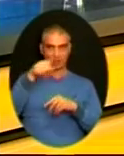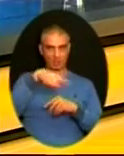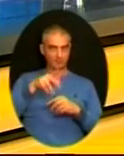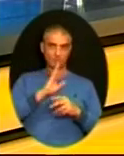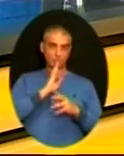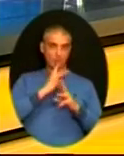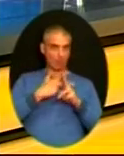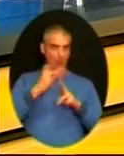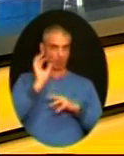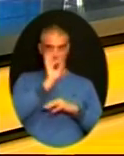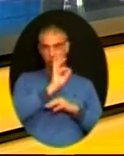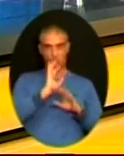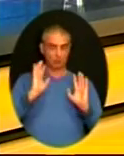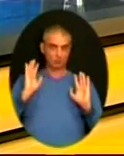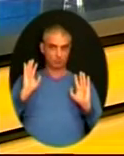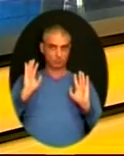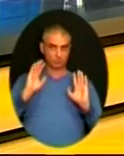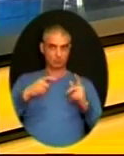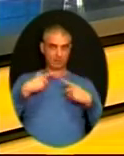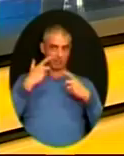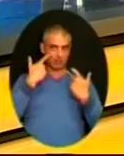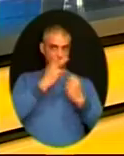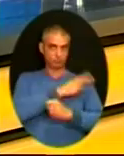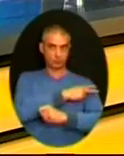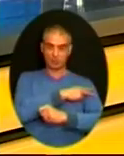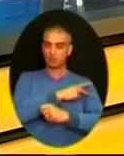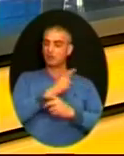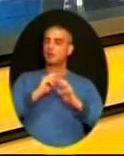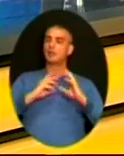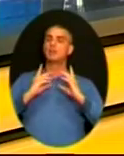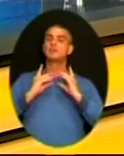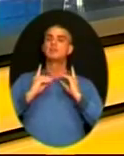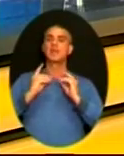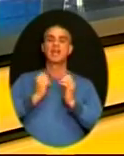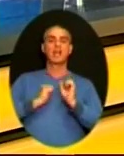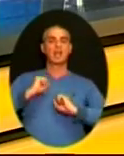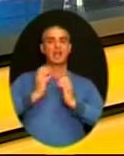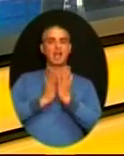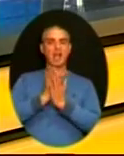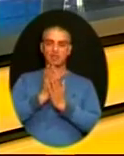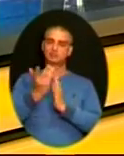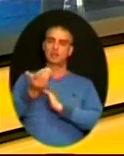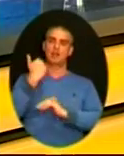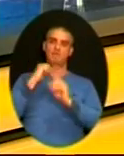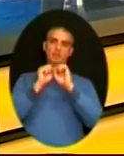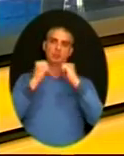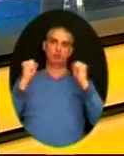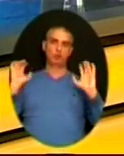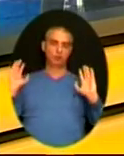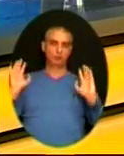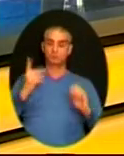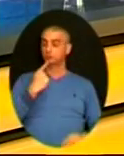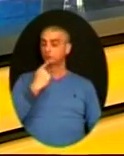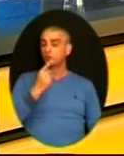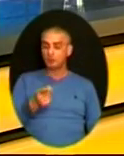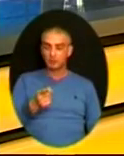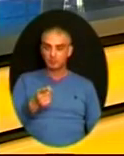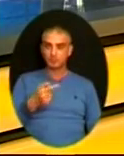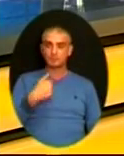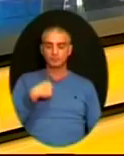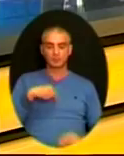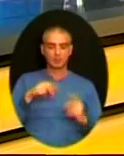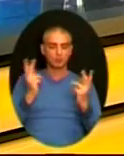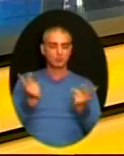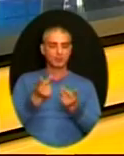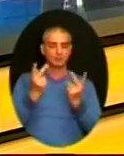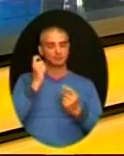בעיה רק של בעיה נגילה, דרך ארץ קודמה לתורה. מה שמדובר כאן, אנחנו כאן מחפשים